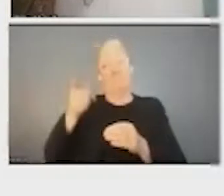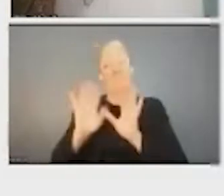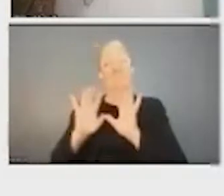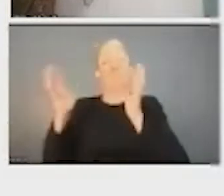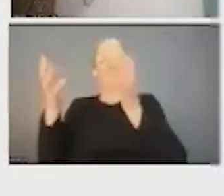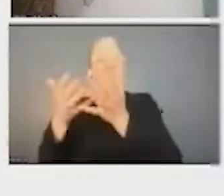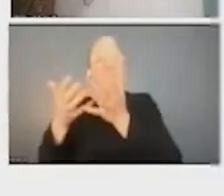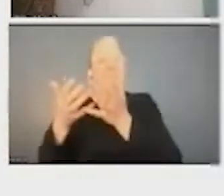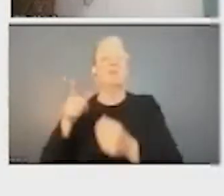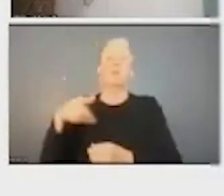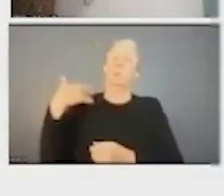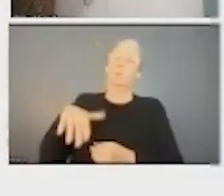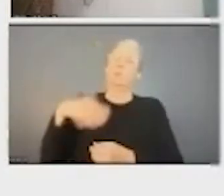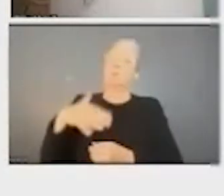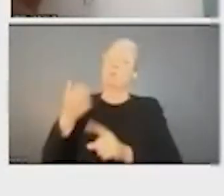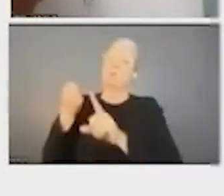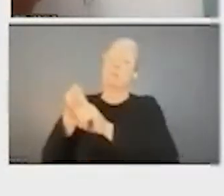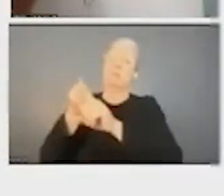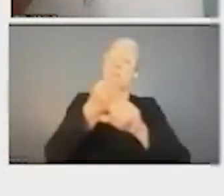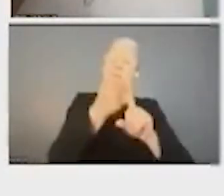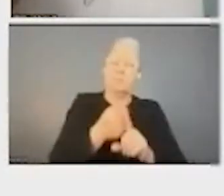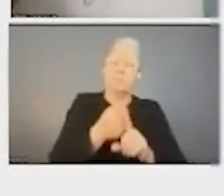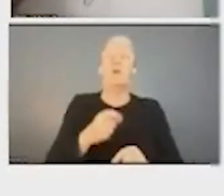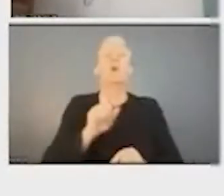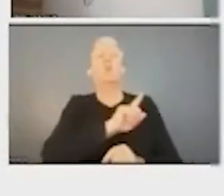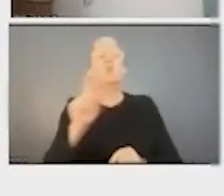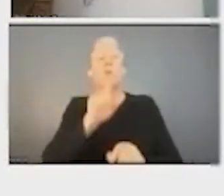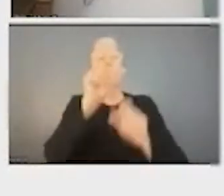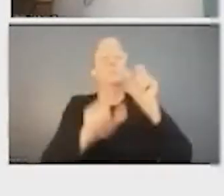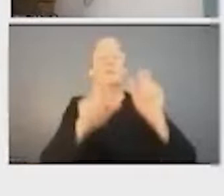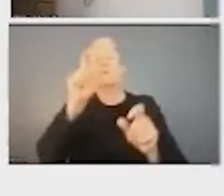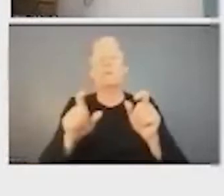وخصوصا بعد جائحة كورونا.